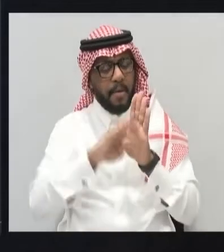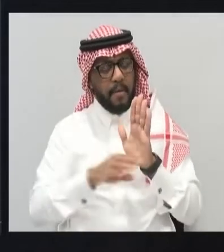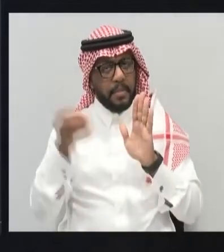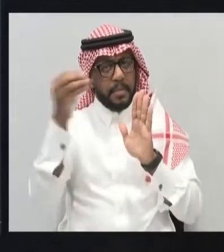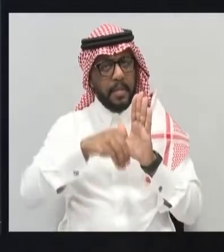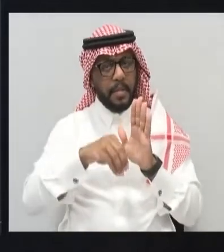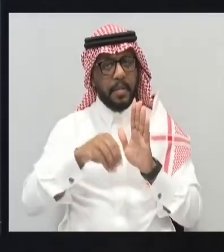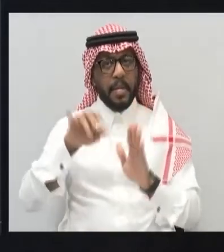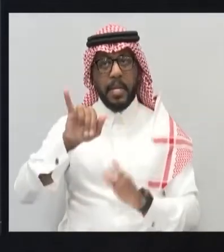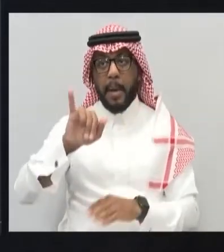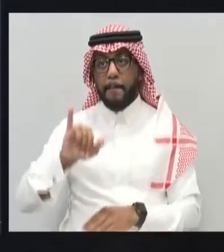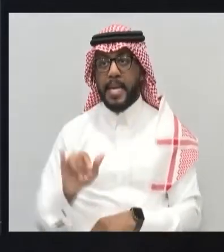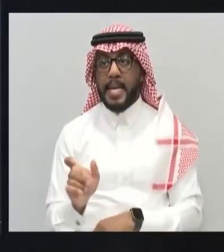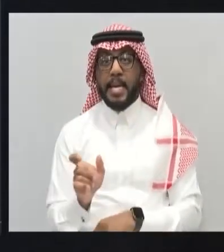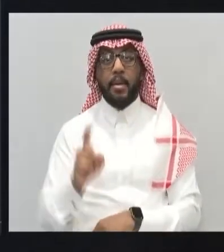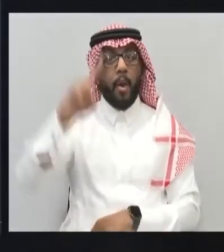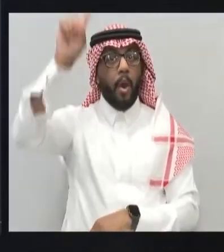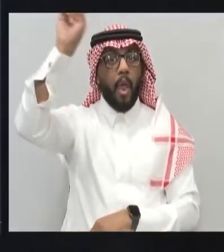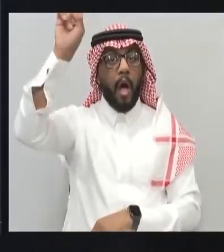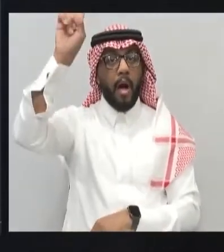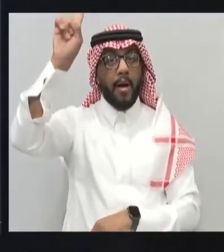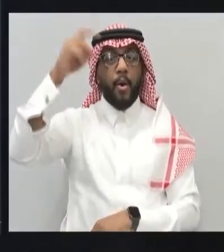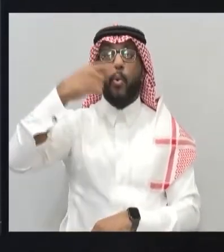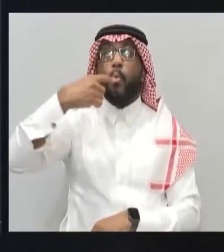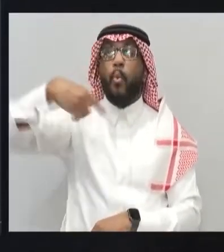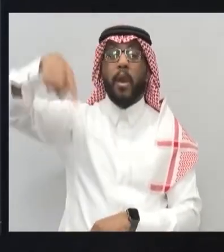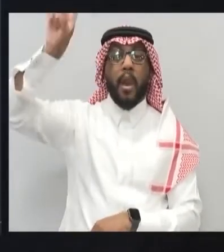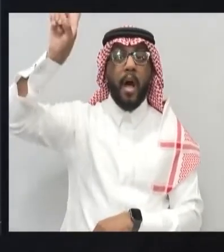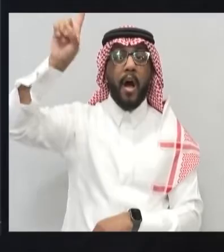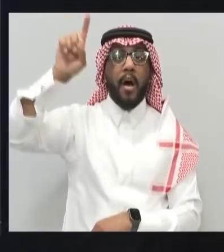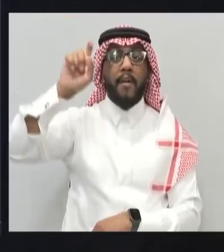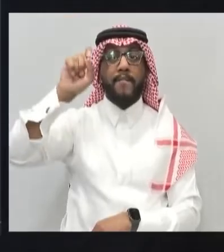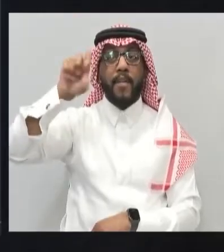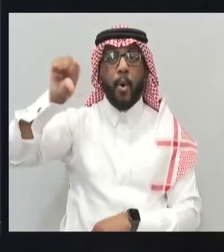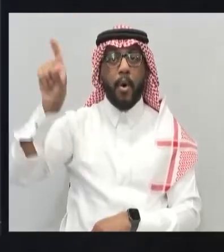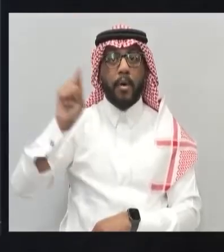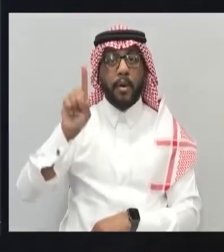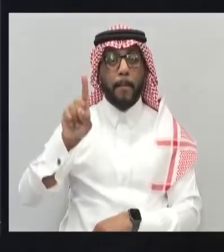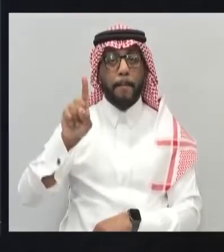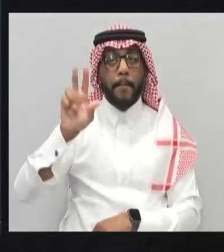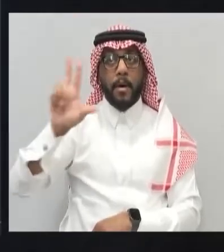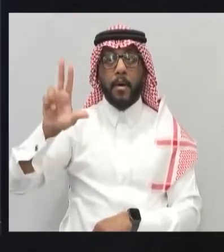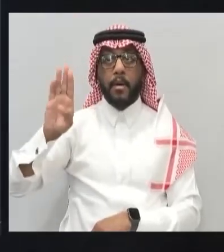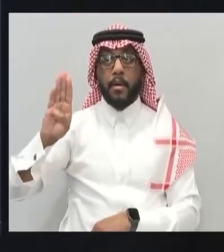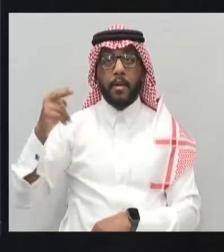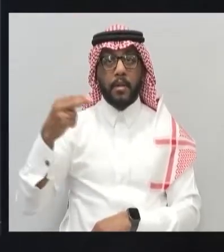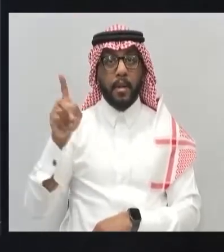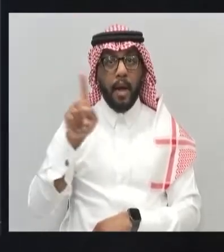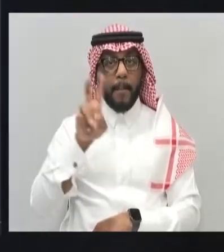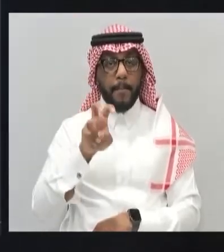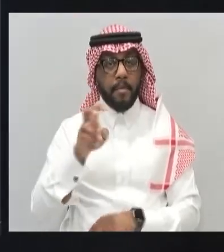وقولنا ايضا في بعض السياغ فهو رب الكعبه فهو الذي نفسي بيده ونحو ذلك مما ورد معنا في